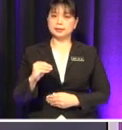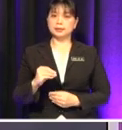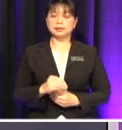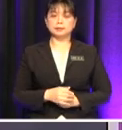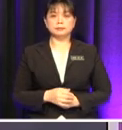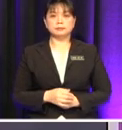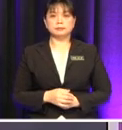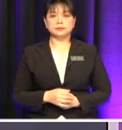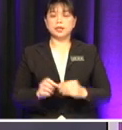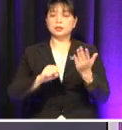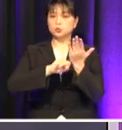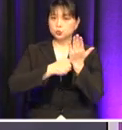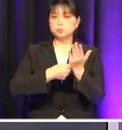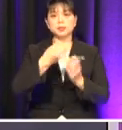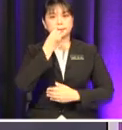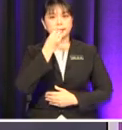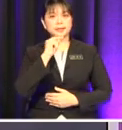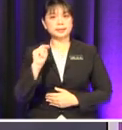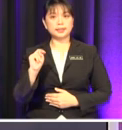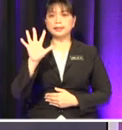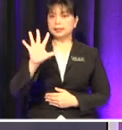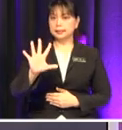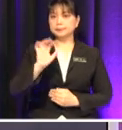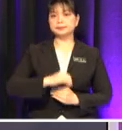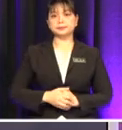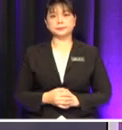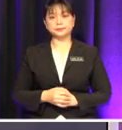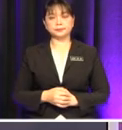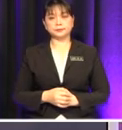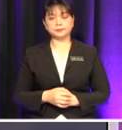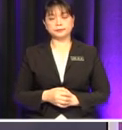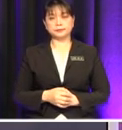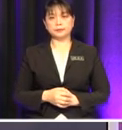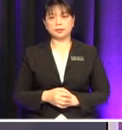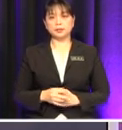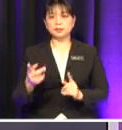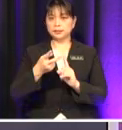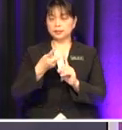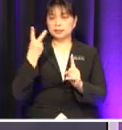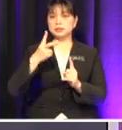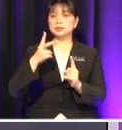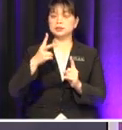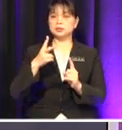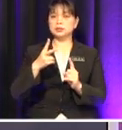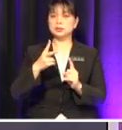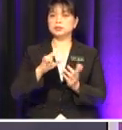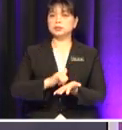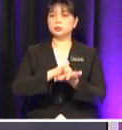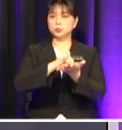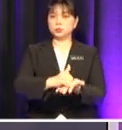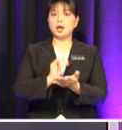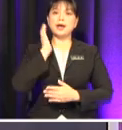sumber makanan dari situ akan membantu calon dapat menjawabkan dengan